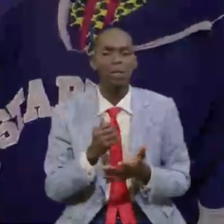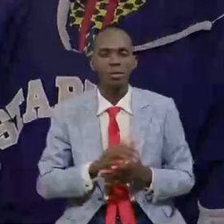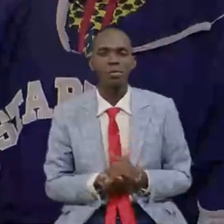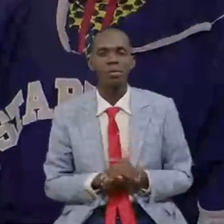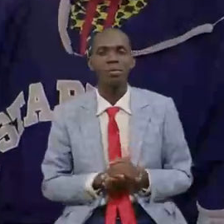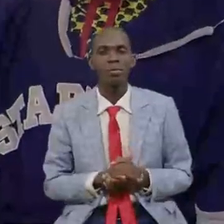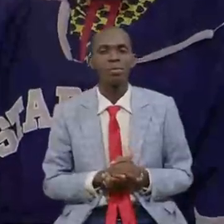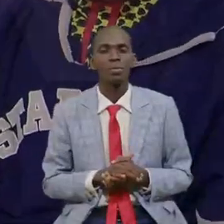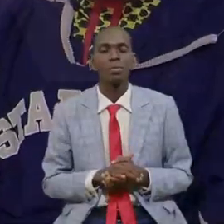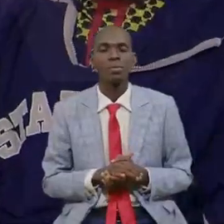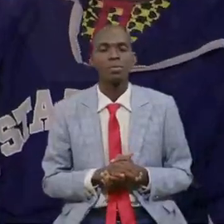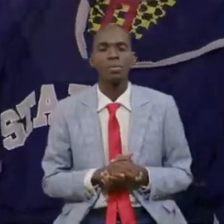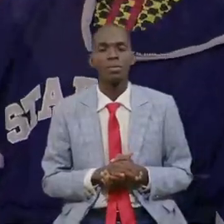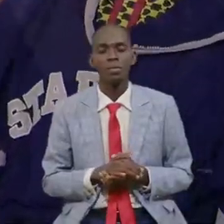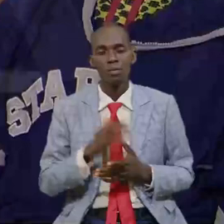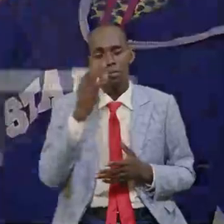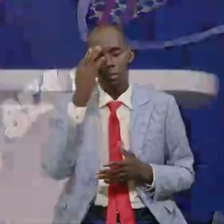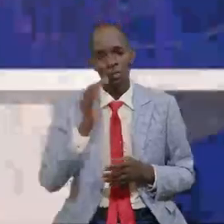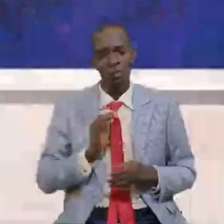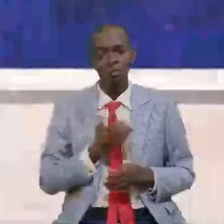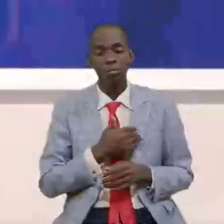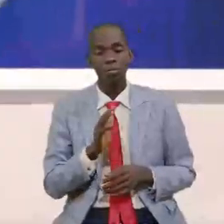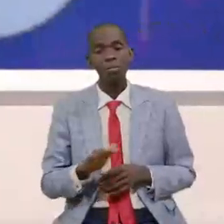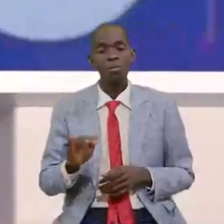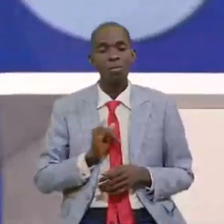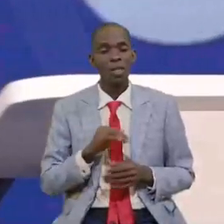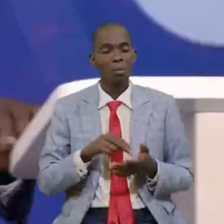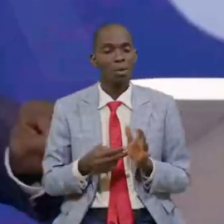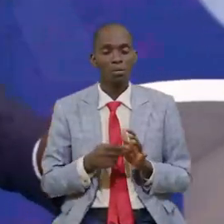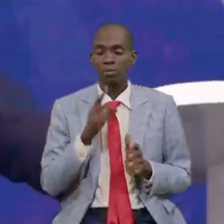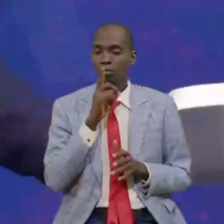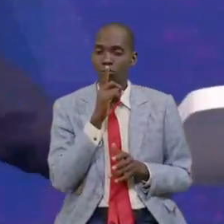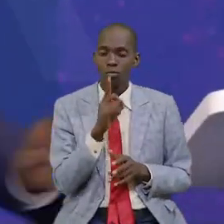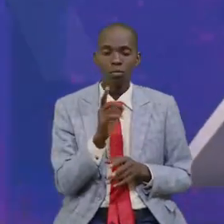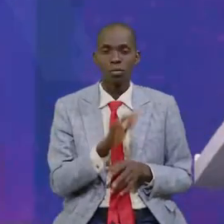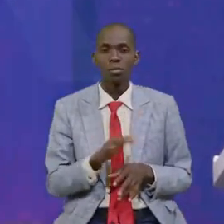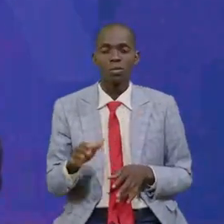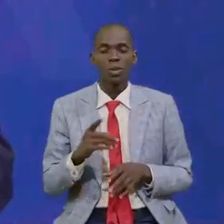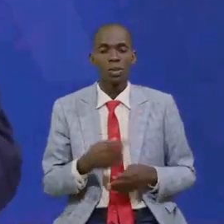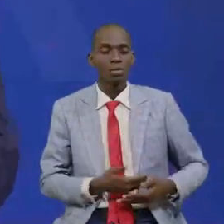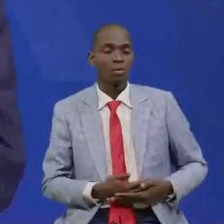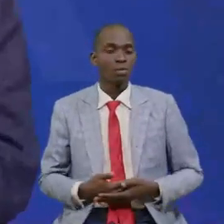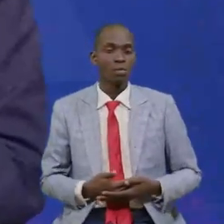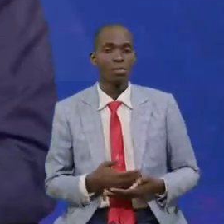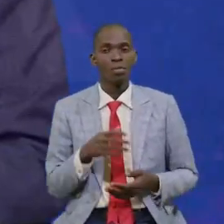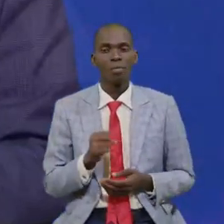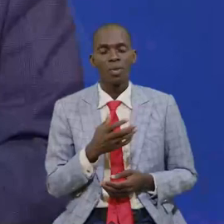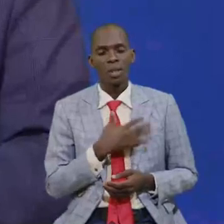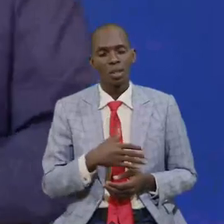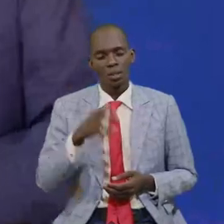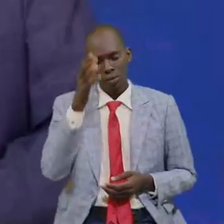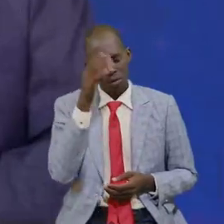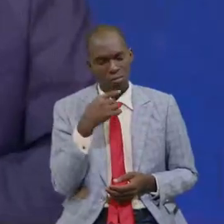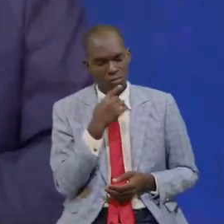Amen. Vous savez, nos enfants, les vrais enfants, ces petits enfants, papa dit